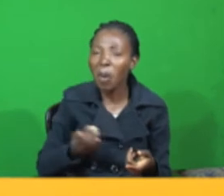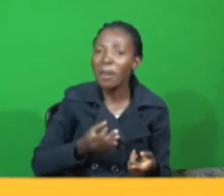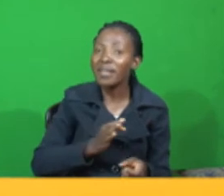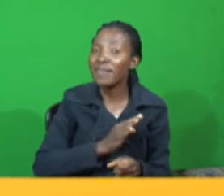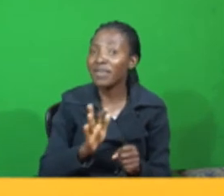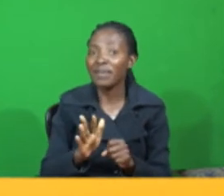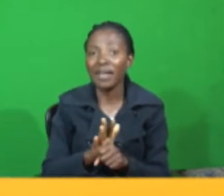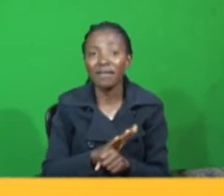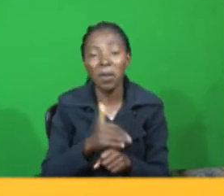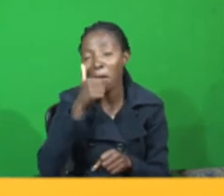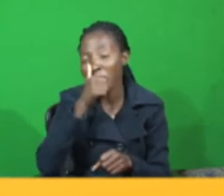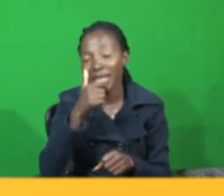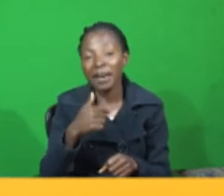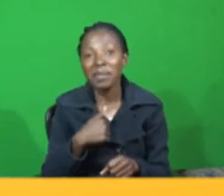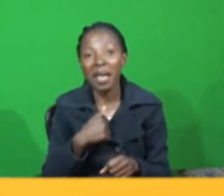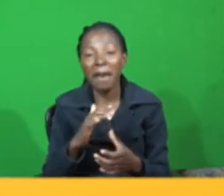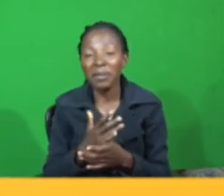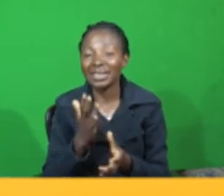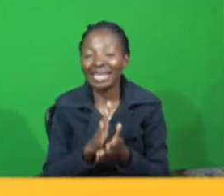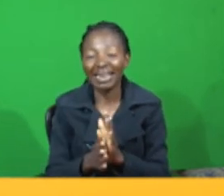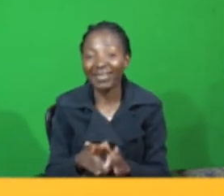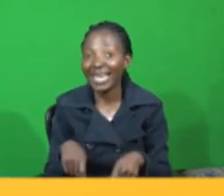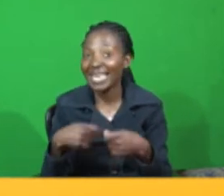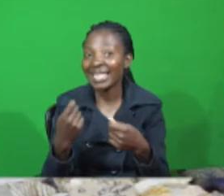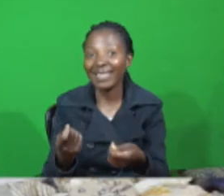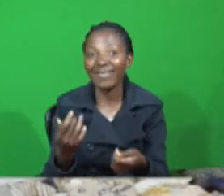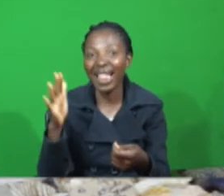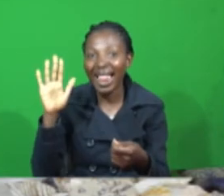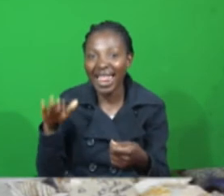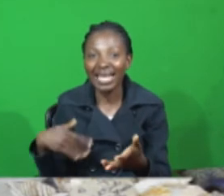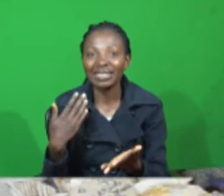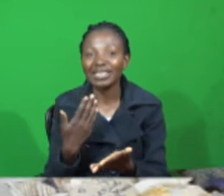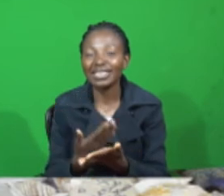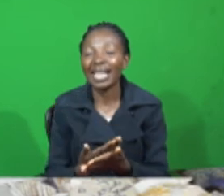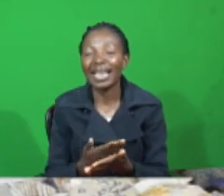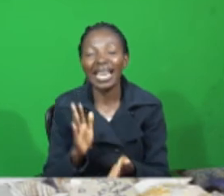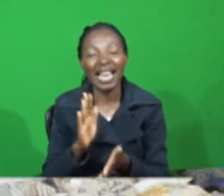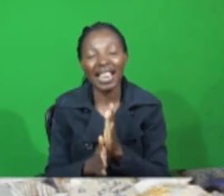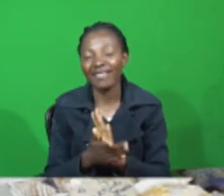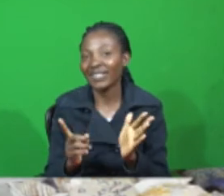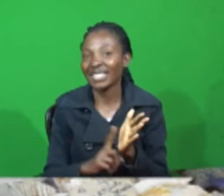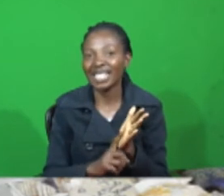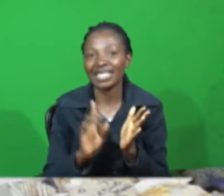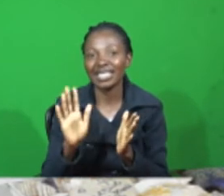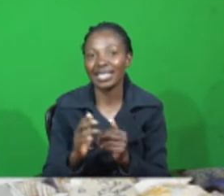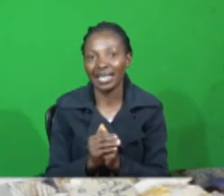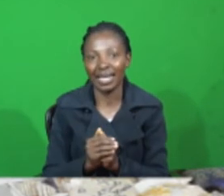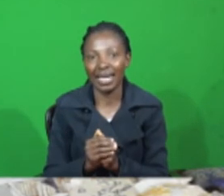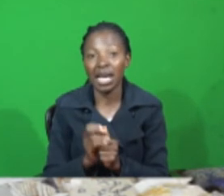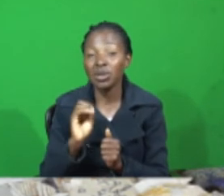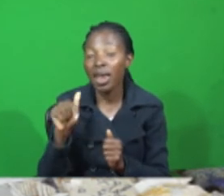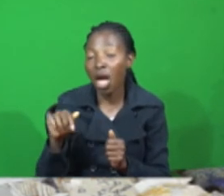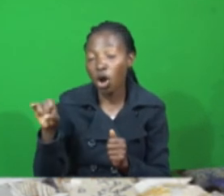kukundeni. Nokuti handina kumupashera mwanakomana wangu. Haana kuzomuzivazve. Judha